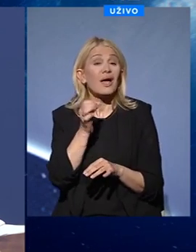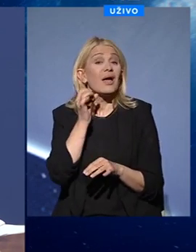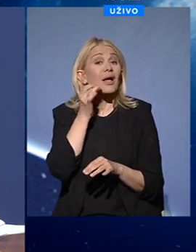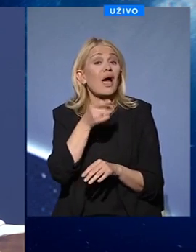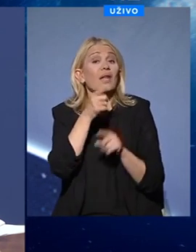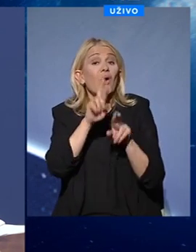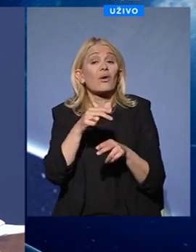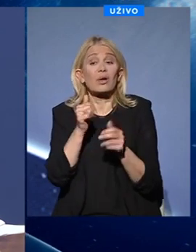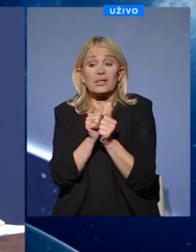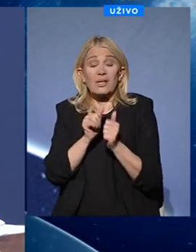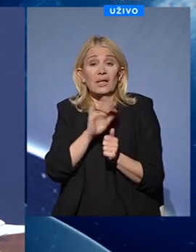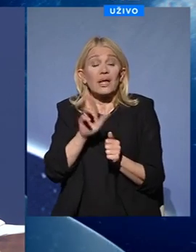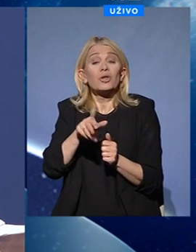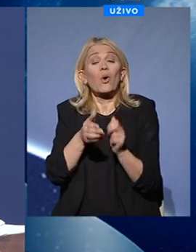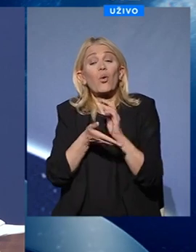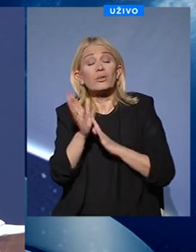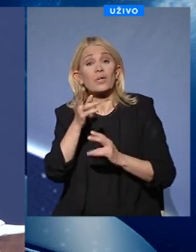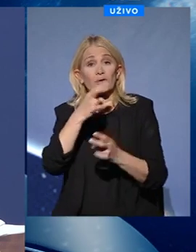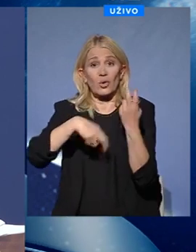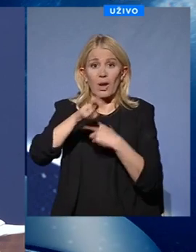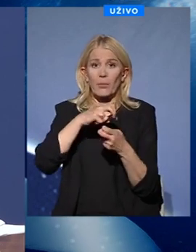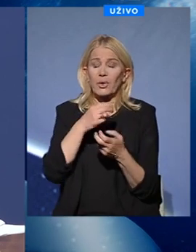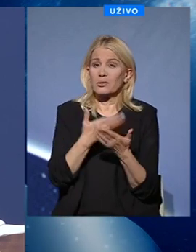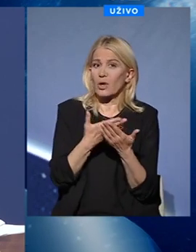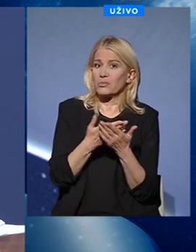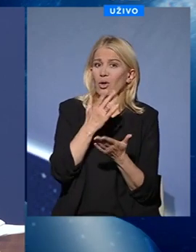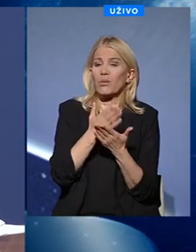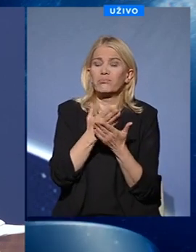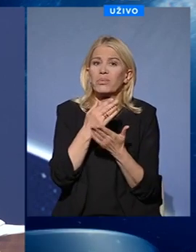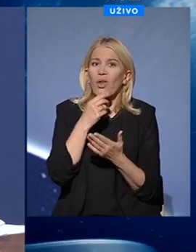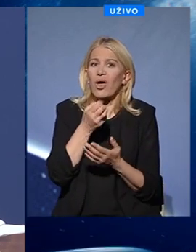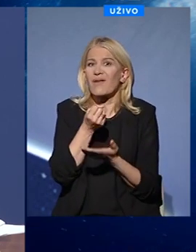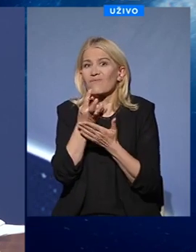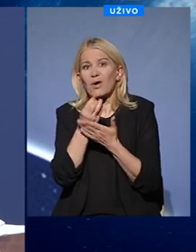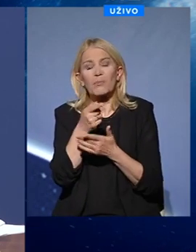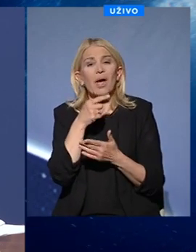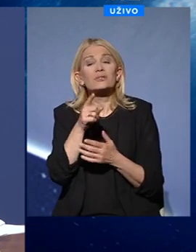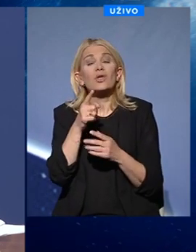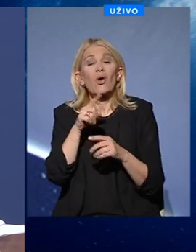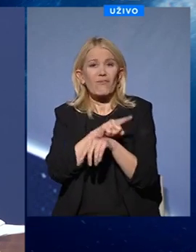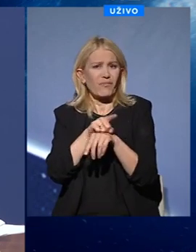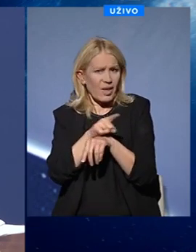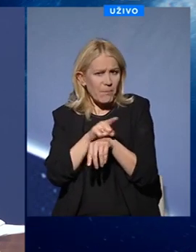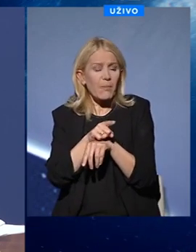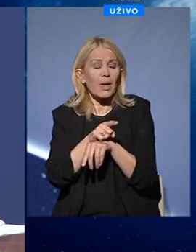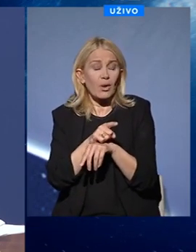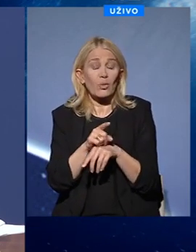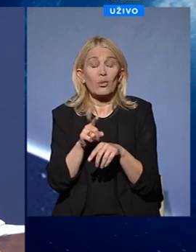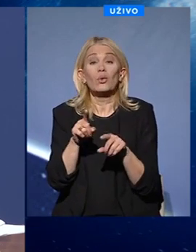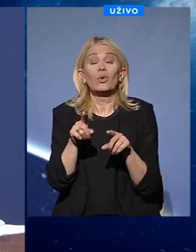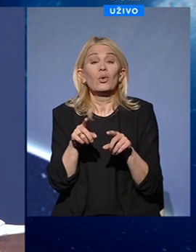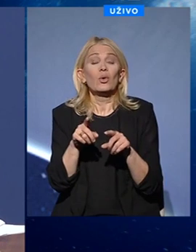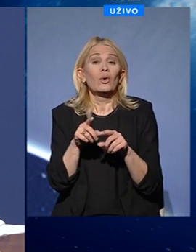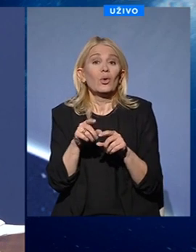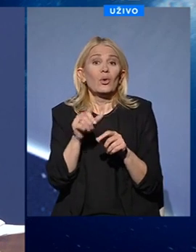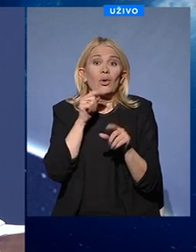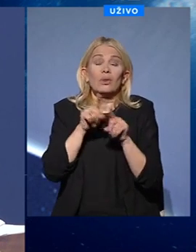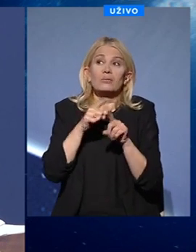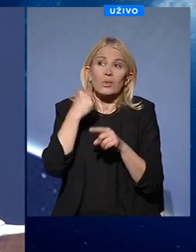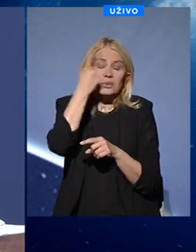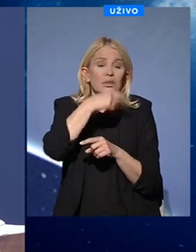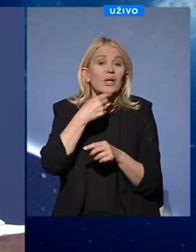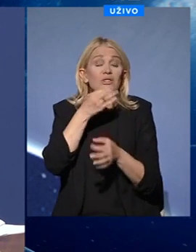mogu sa svojom decom da izađu u šetnju, s obzirom da je bilo oprečnih informacija o terminima? Takođe, nešto slična